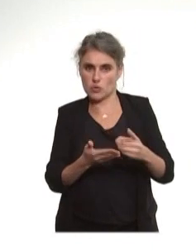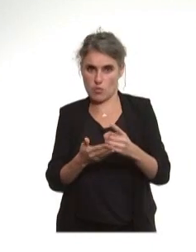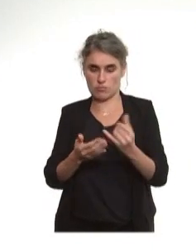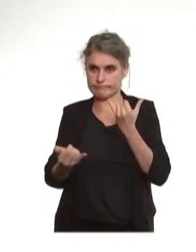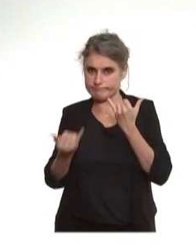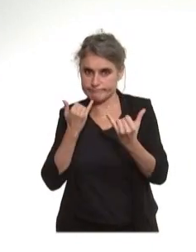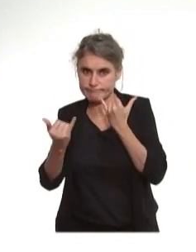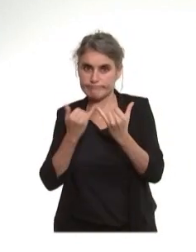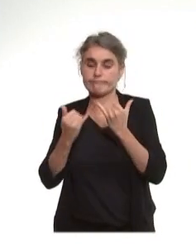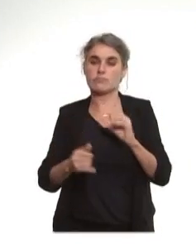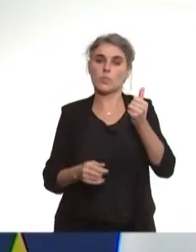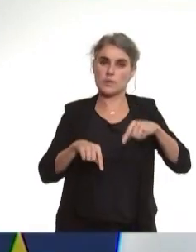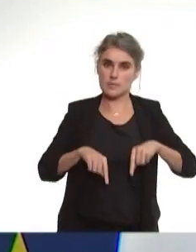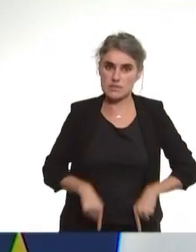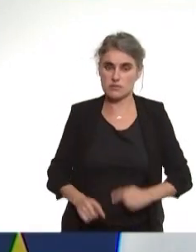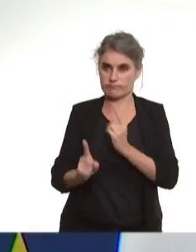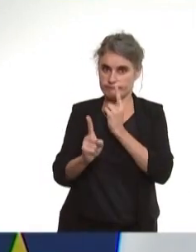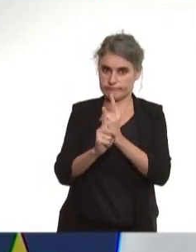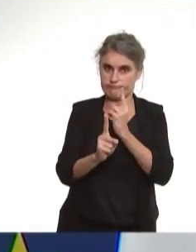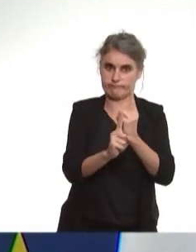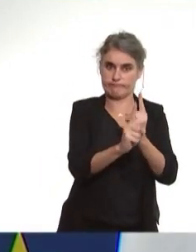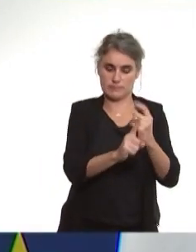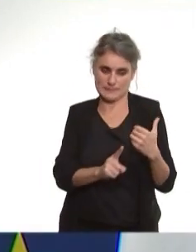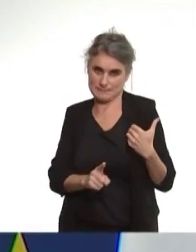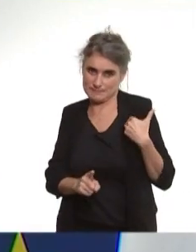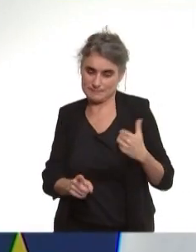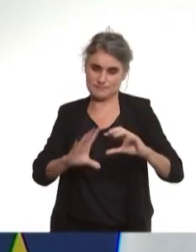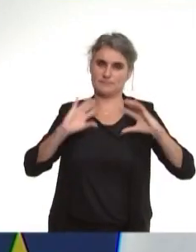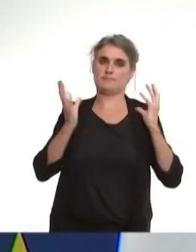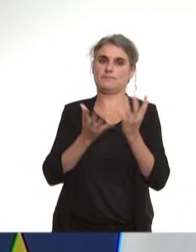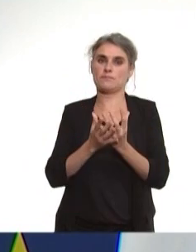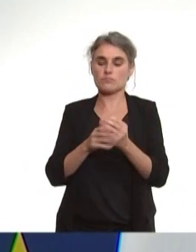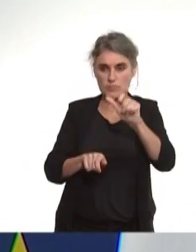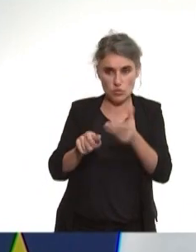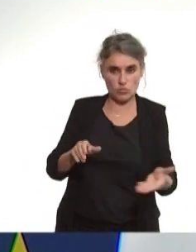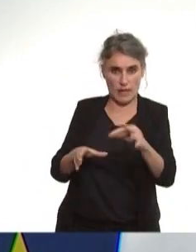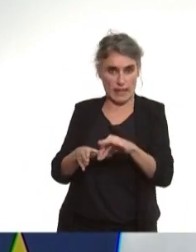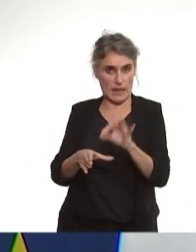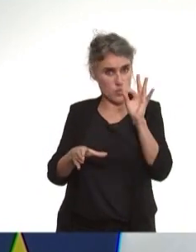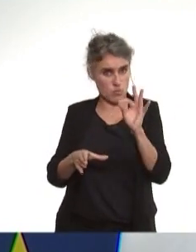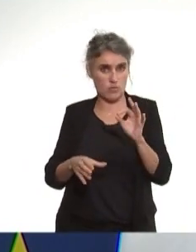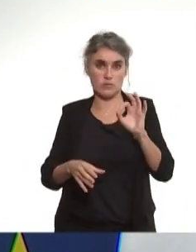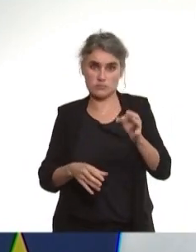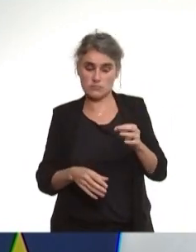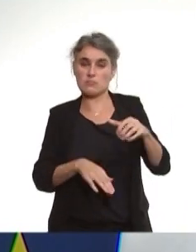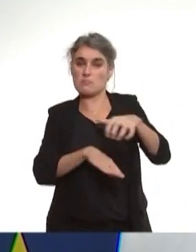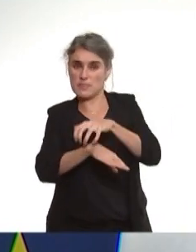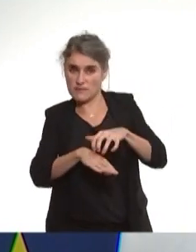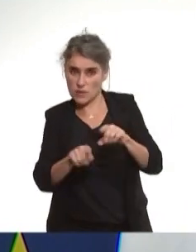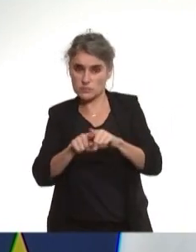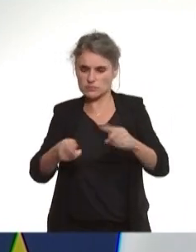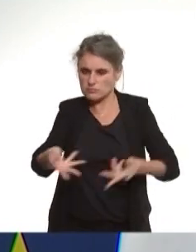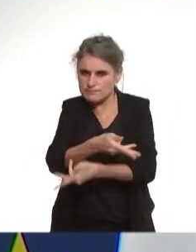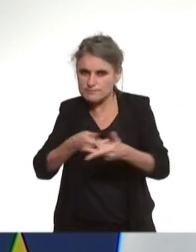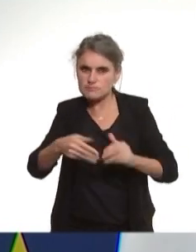reçus par le premier ministre au cours des derniers pour l'ensemble de ses élus ont été contactés par le préfet le